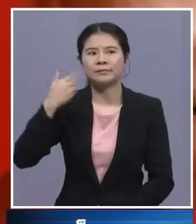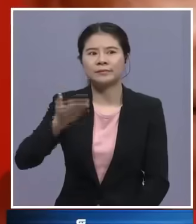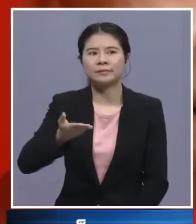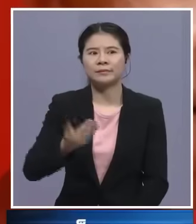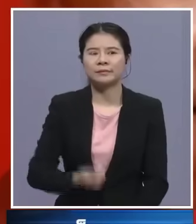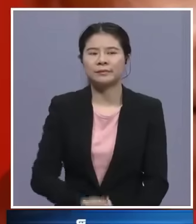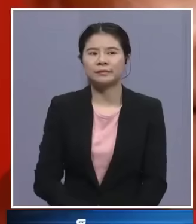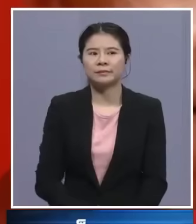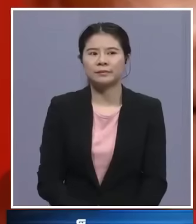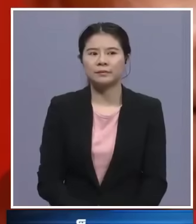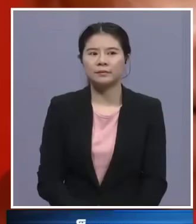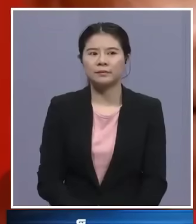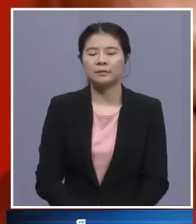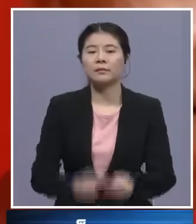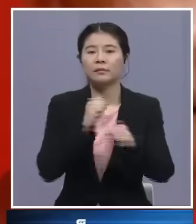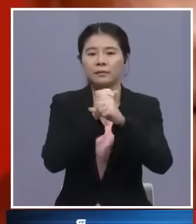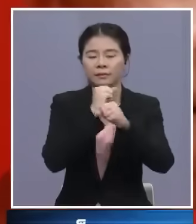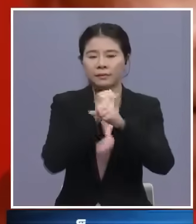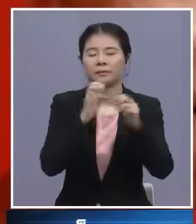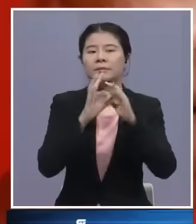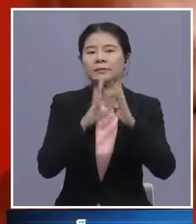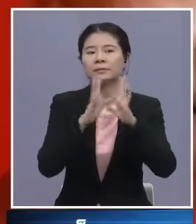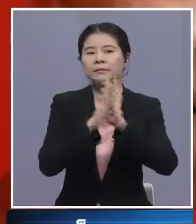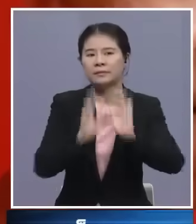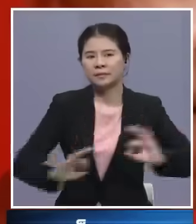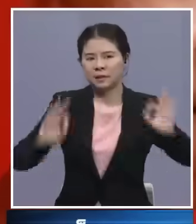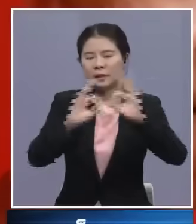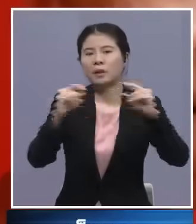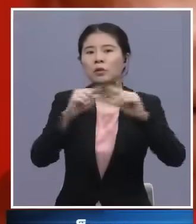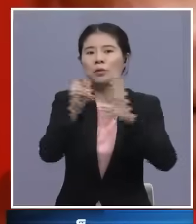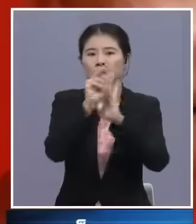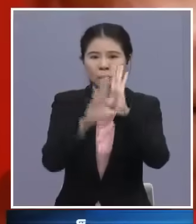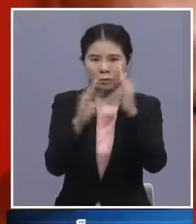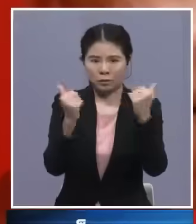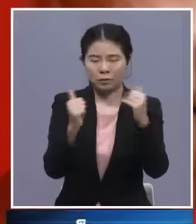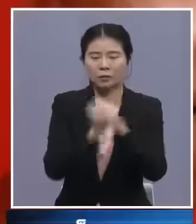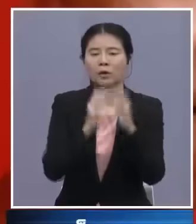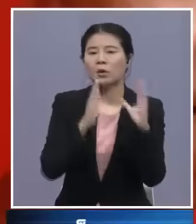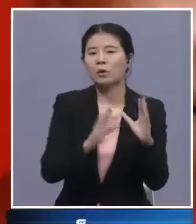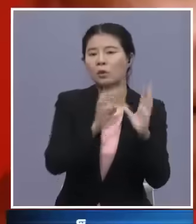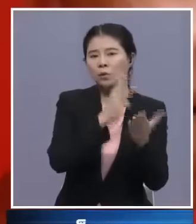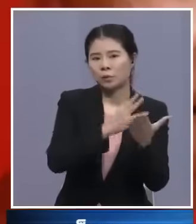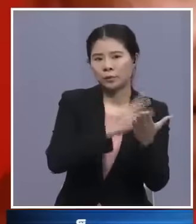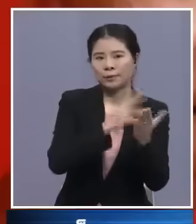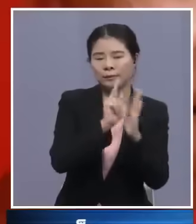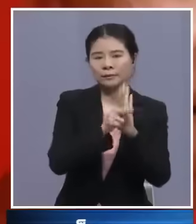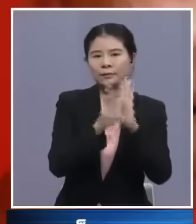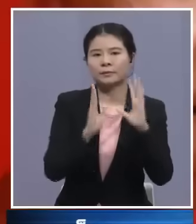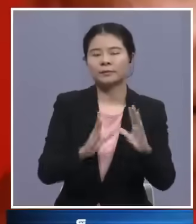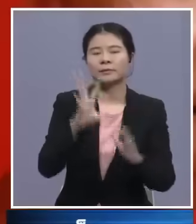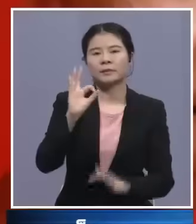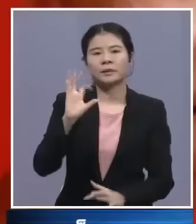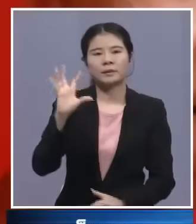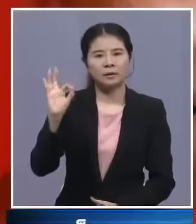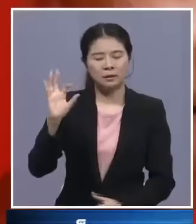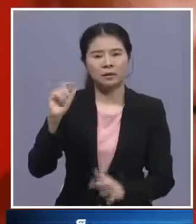ถึงความจำเป็นในการทำนโยบายนี้แล้วก็บอกว่าก่อนหน้าเนี้ยนักวิชาการ 99คนที่มีทั้งอดีตผู้ว่า